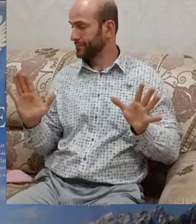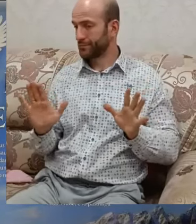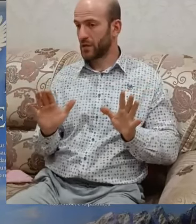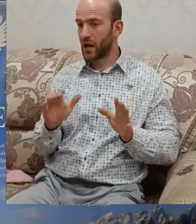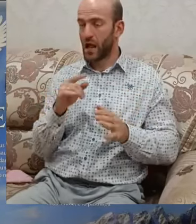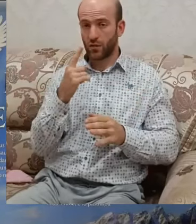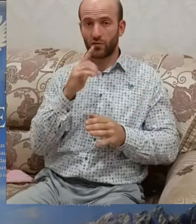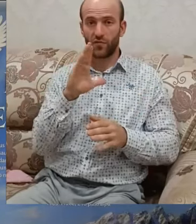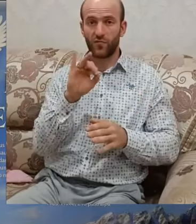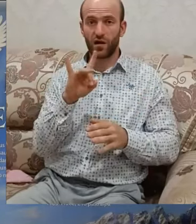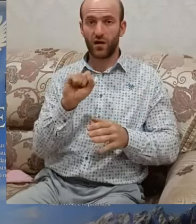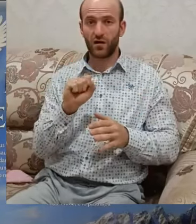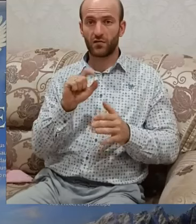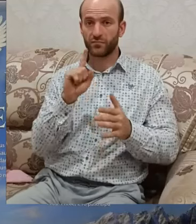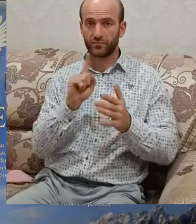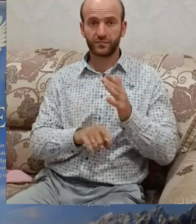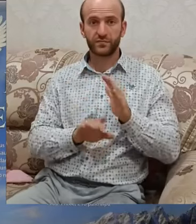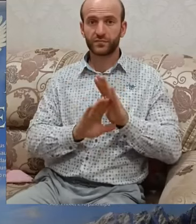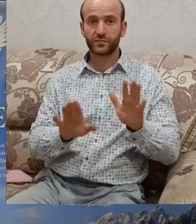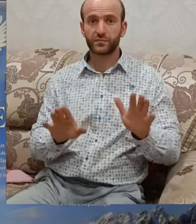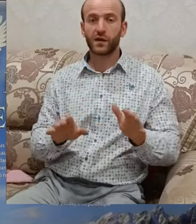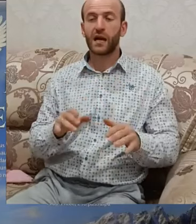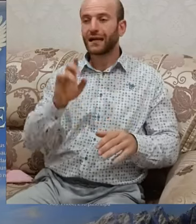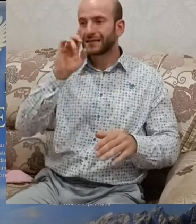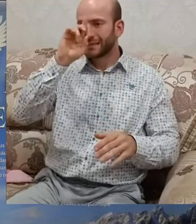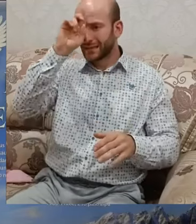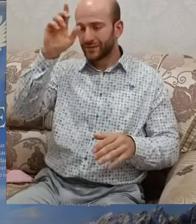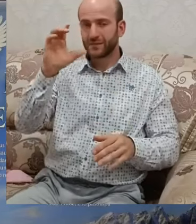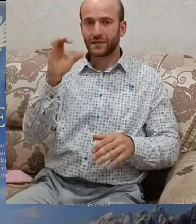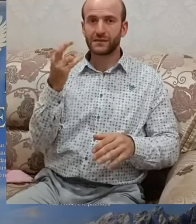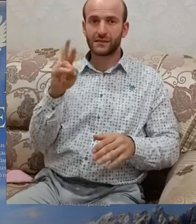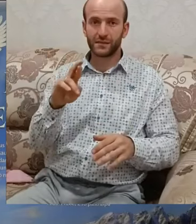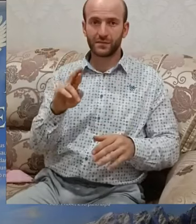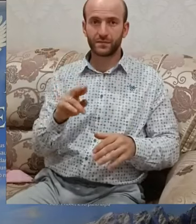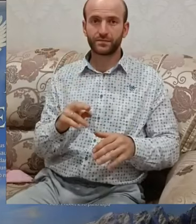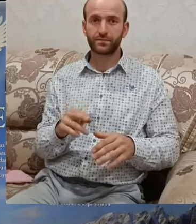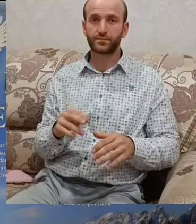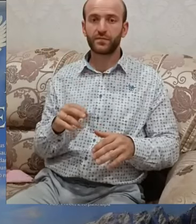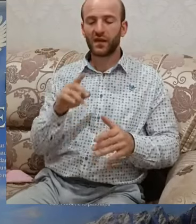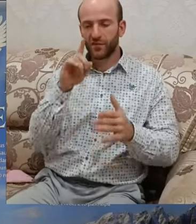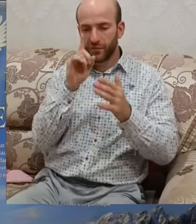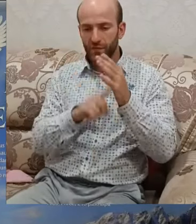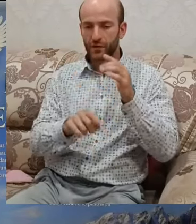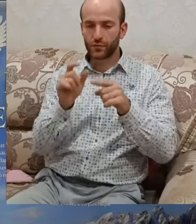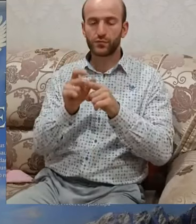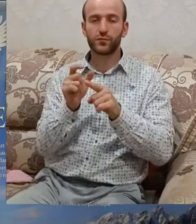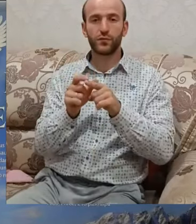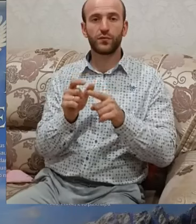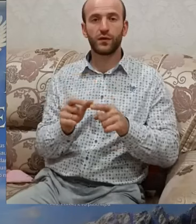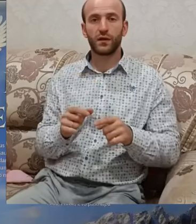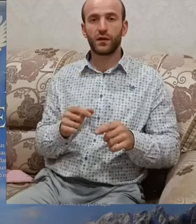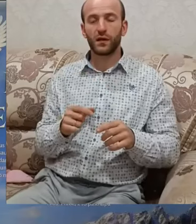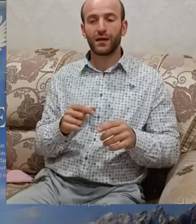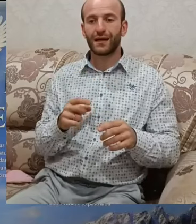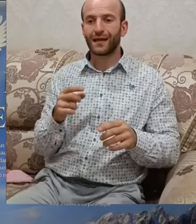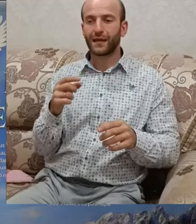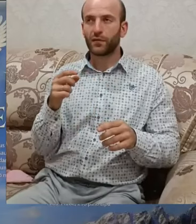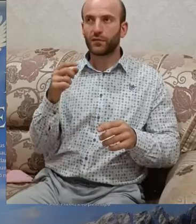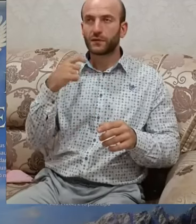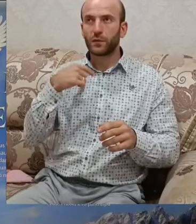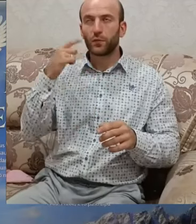Вера. Karališkoji sėkla. Царственное семя. Tiki žodžiu. Верит слову. Не прелайдомис. Не